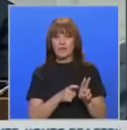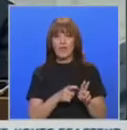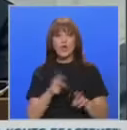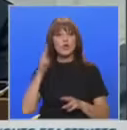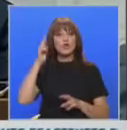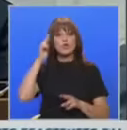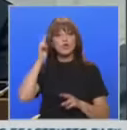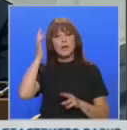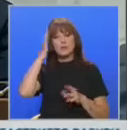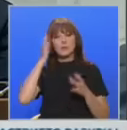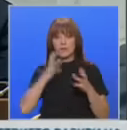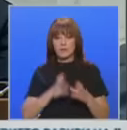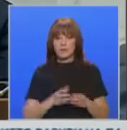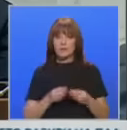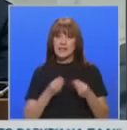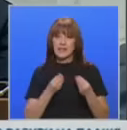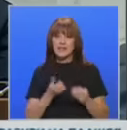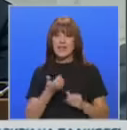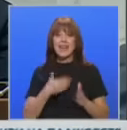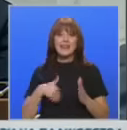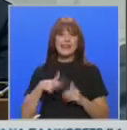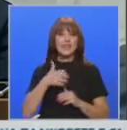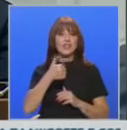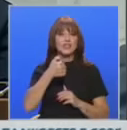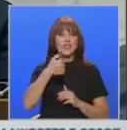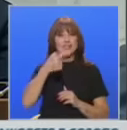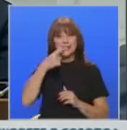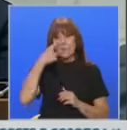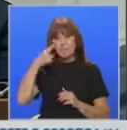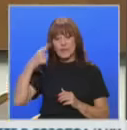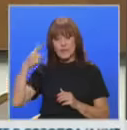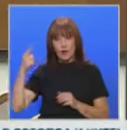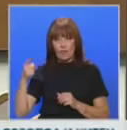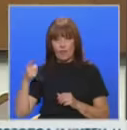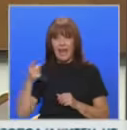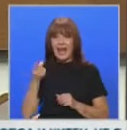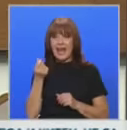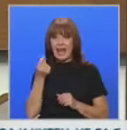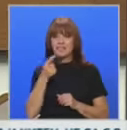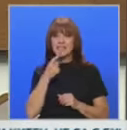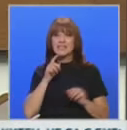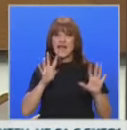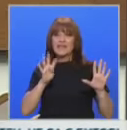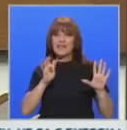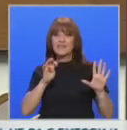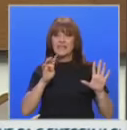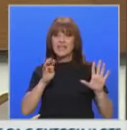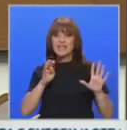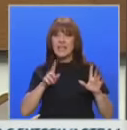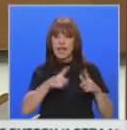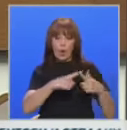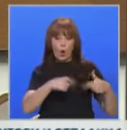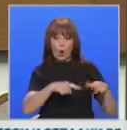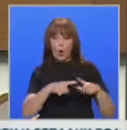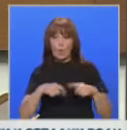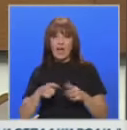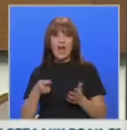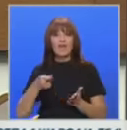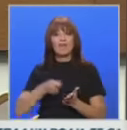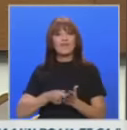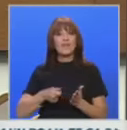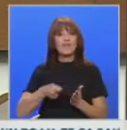Служебното правителство отпуска над 60 милиона лева за 93 обекта и са финансирани само 10 от